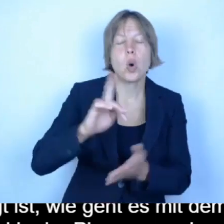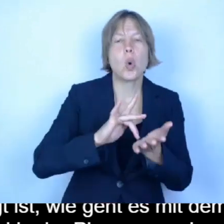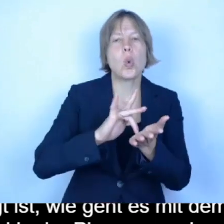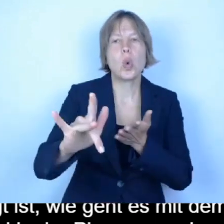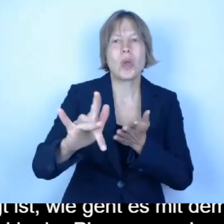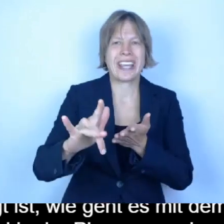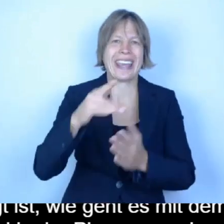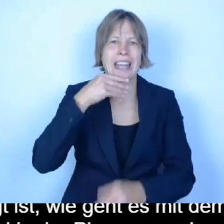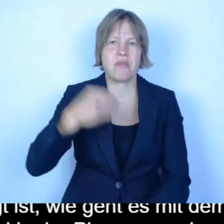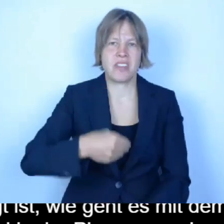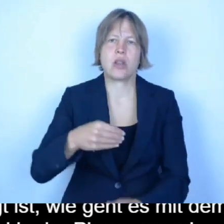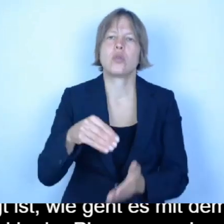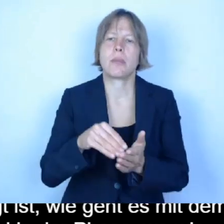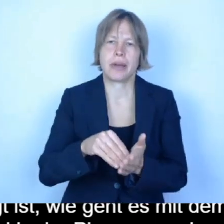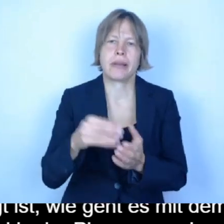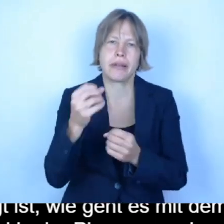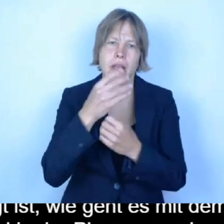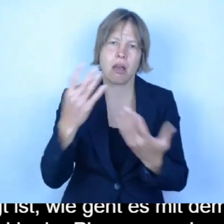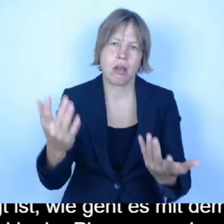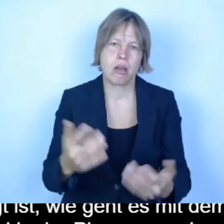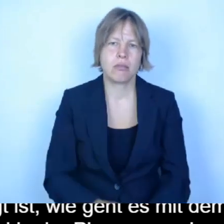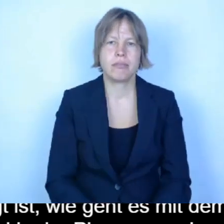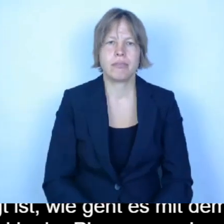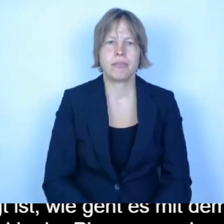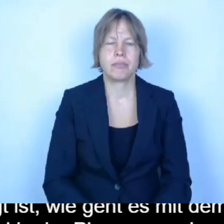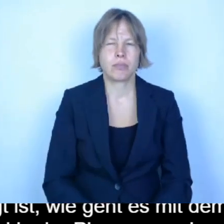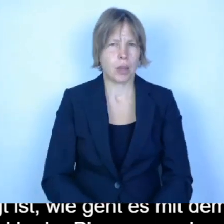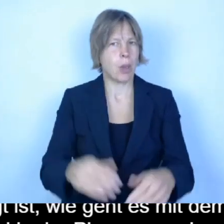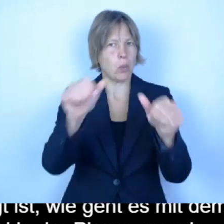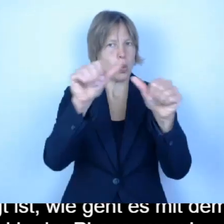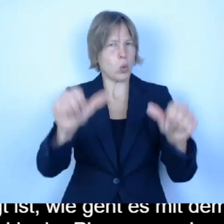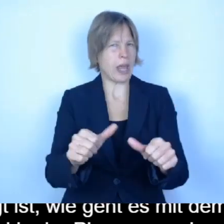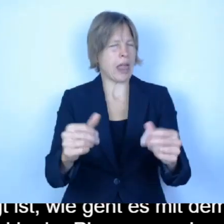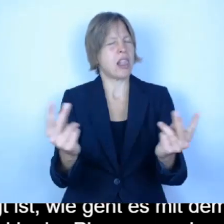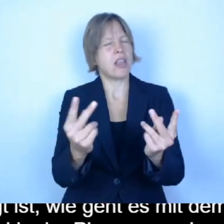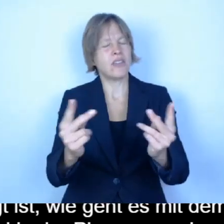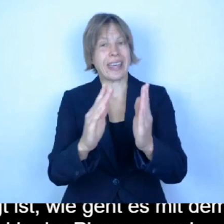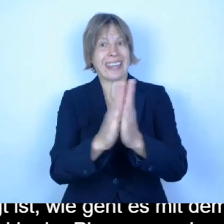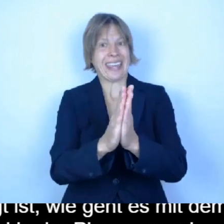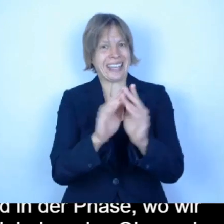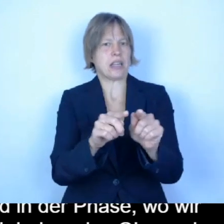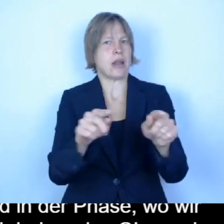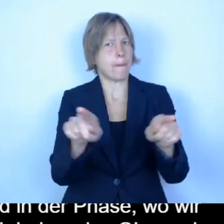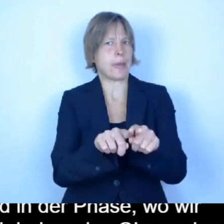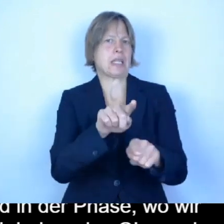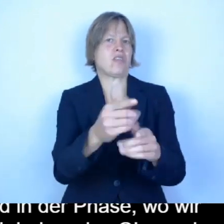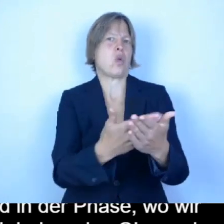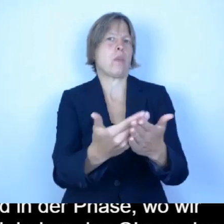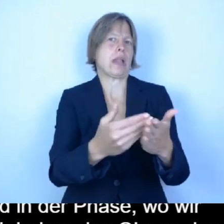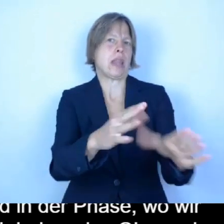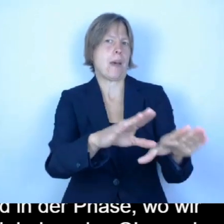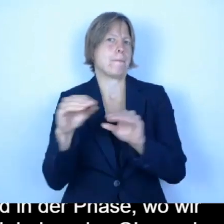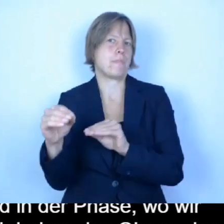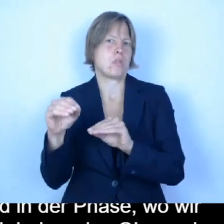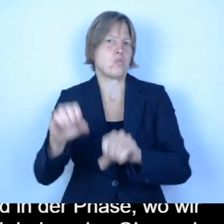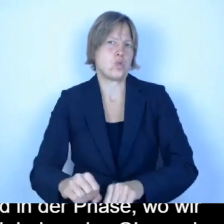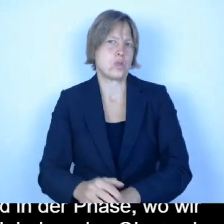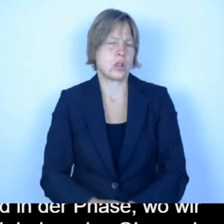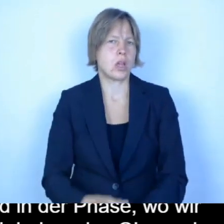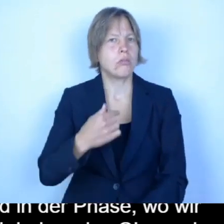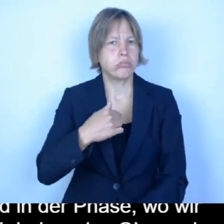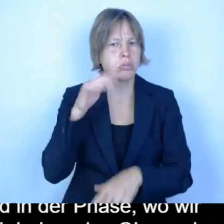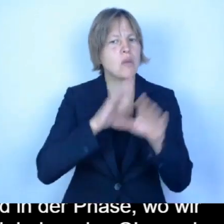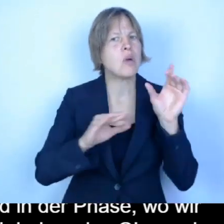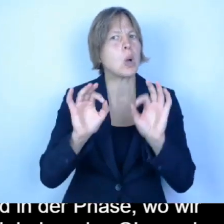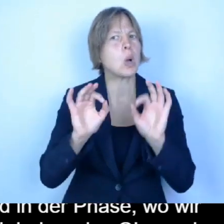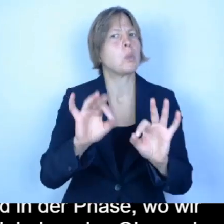der Kirchen könnte da ein ganz gutes Modell sein. Wir haben da sehr gute Erfahrungen gemacht bei der Kirche. Übrigens gilt es auch im Kulturbereich, da ist